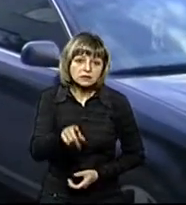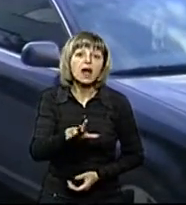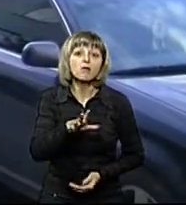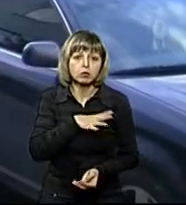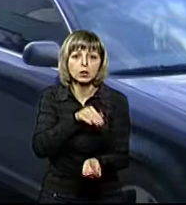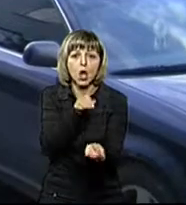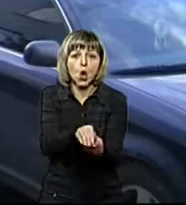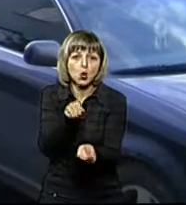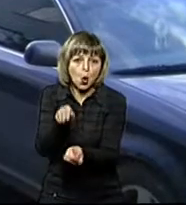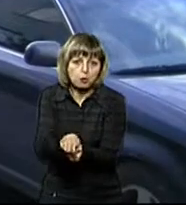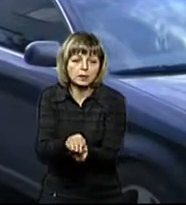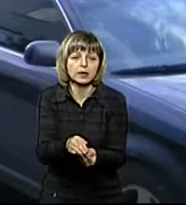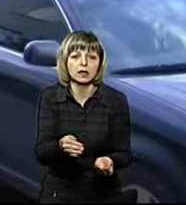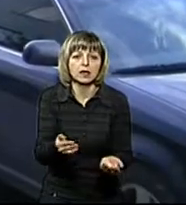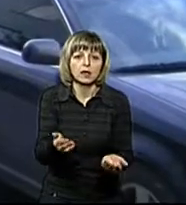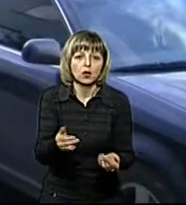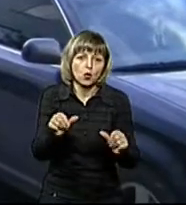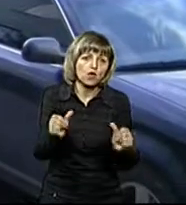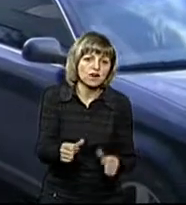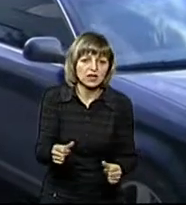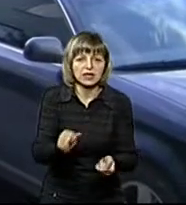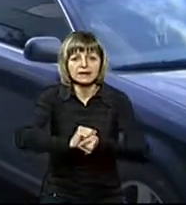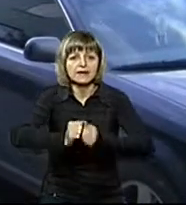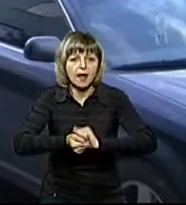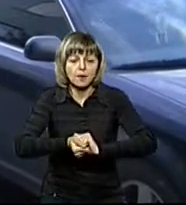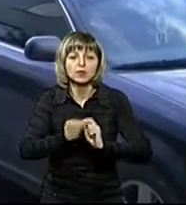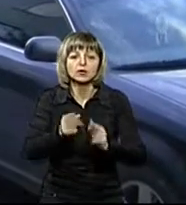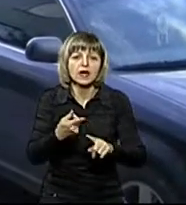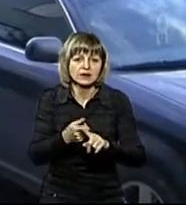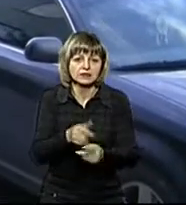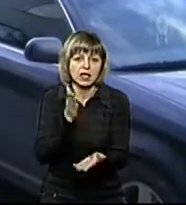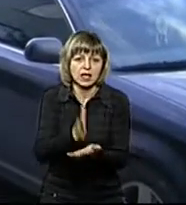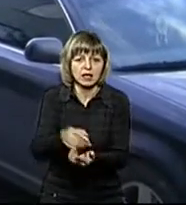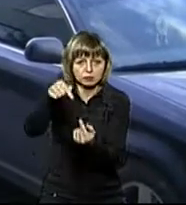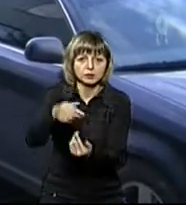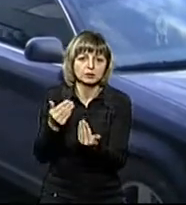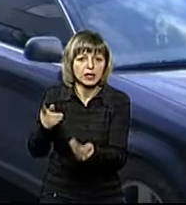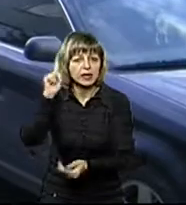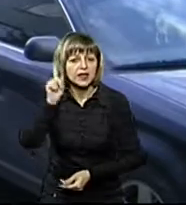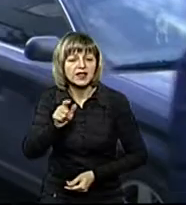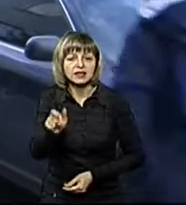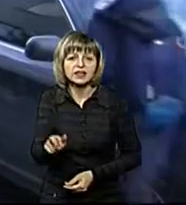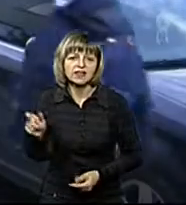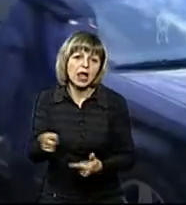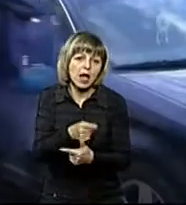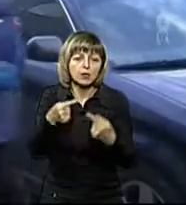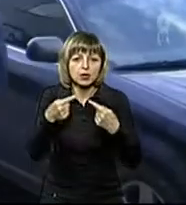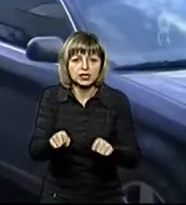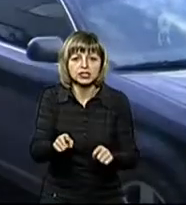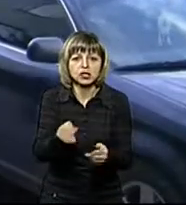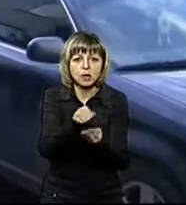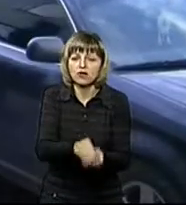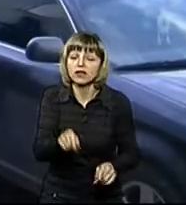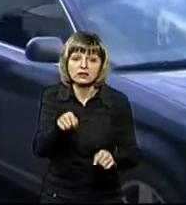гроби, надгробків якихось у вигляді каменів, так як це є в євреїв, чи будь-які інші поховання, немає.